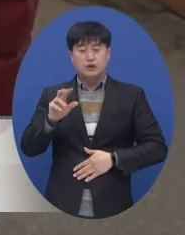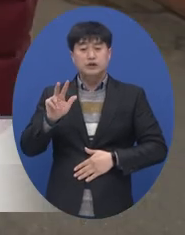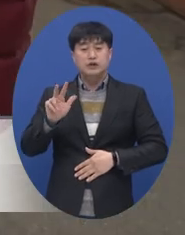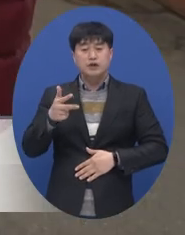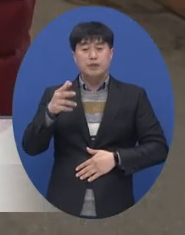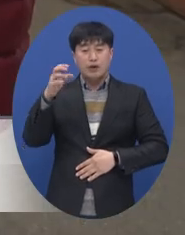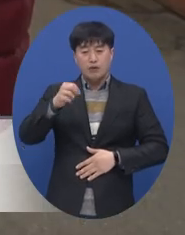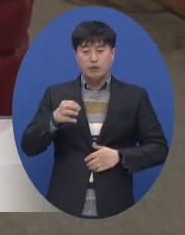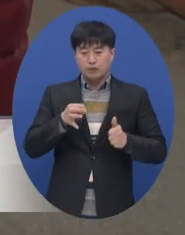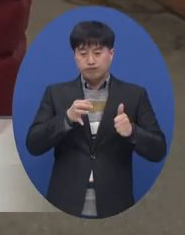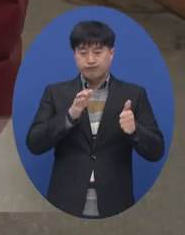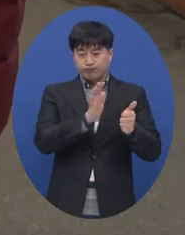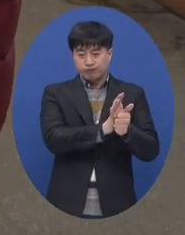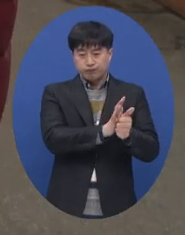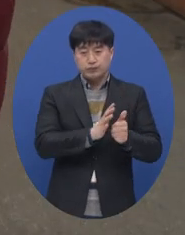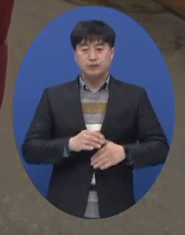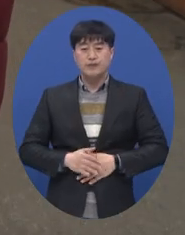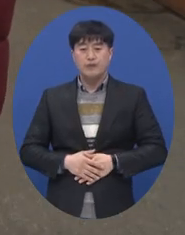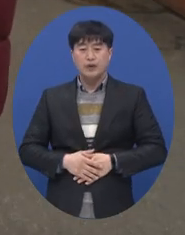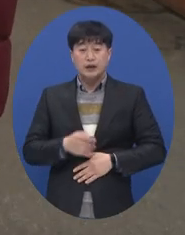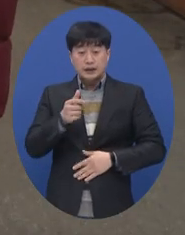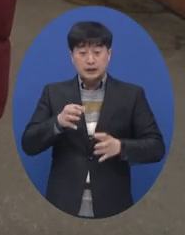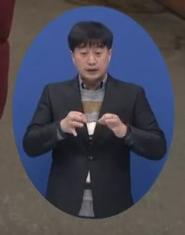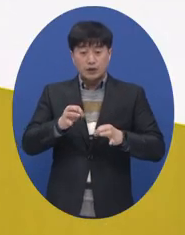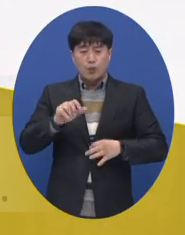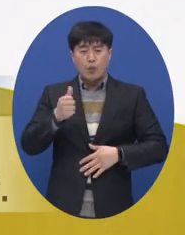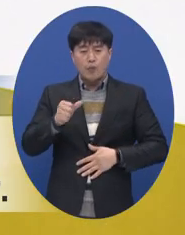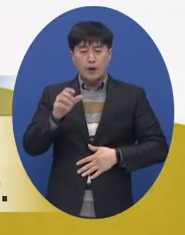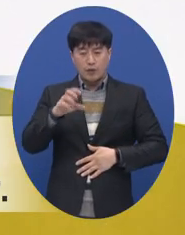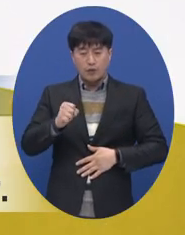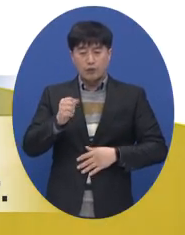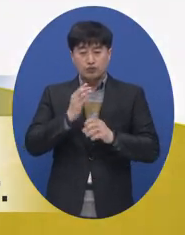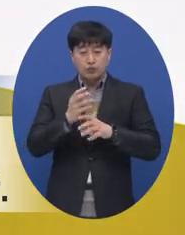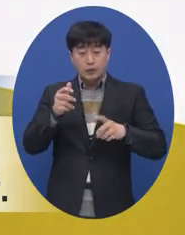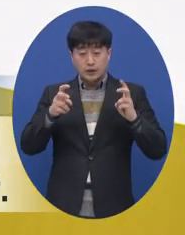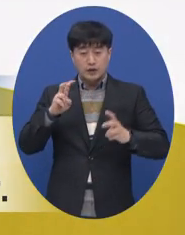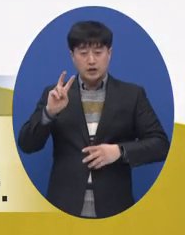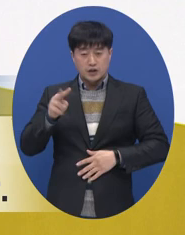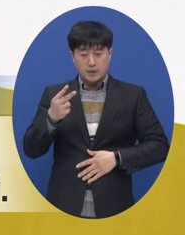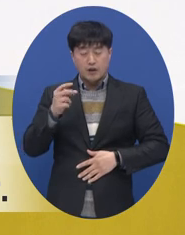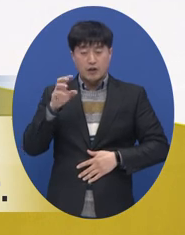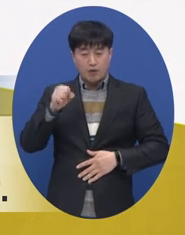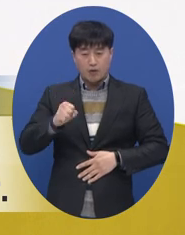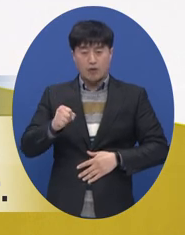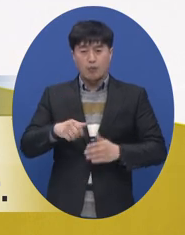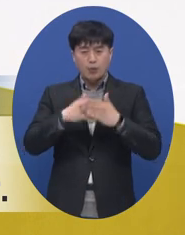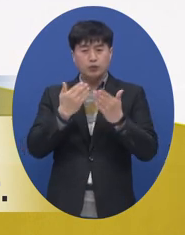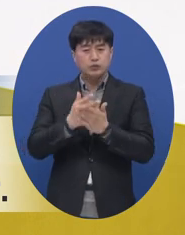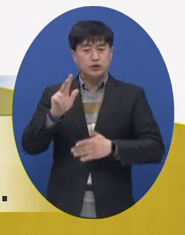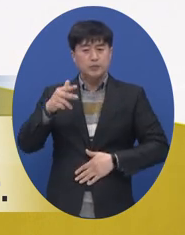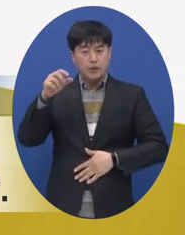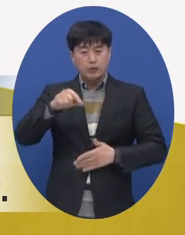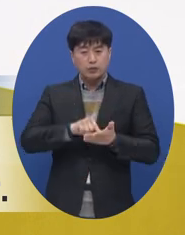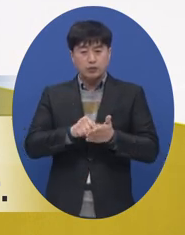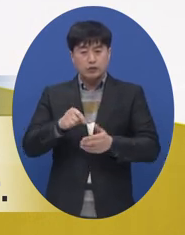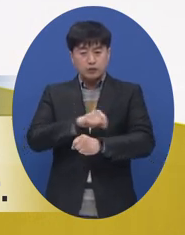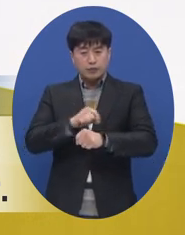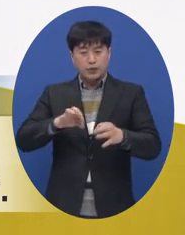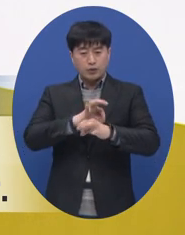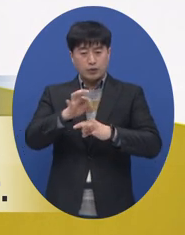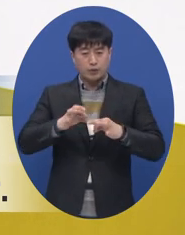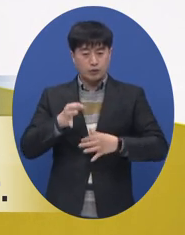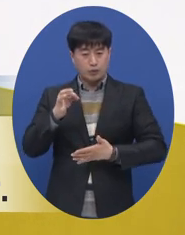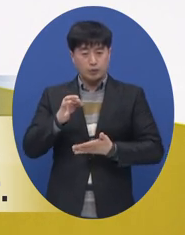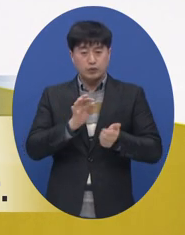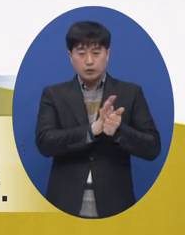특별자금 총 700억원을 지원합니다 소상공인 5대도 중소기업 205 총 700억원의 규모의